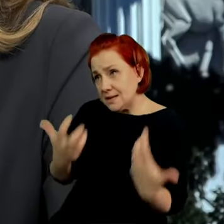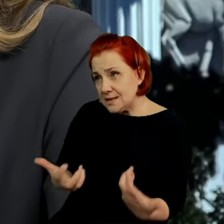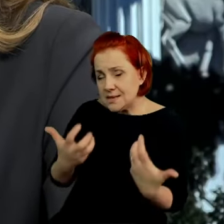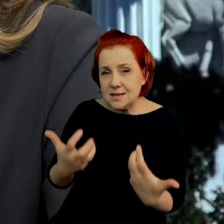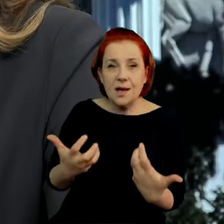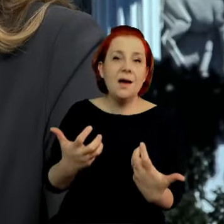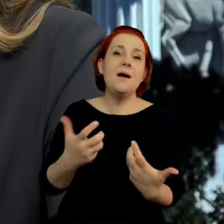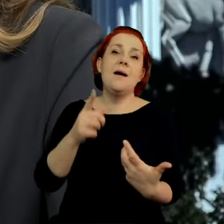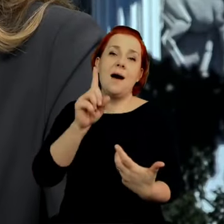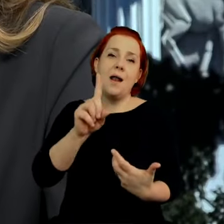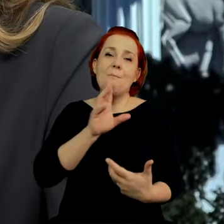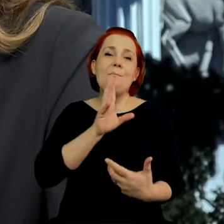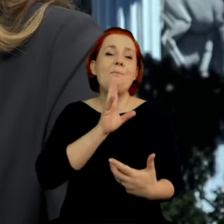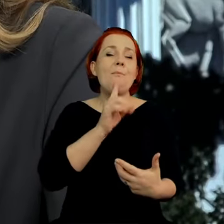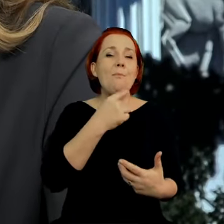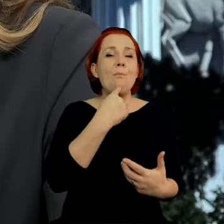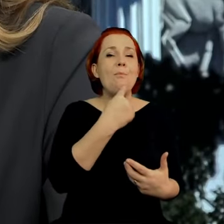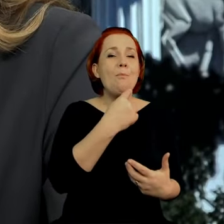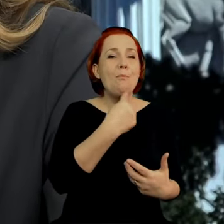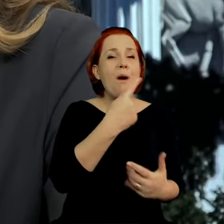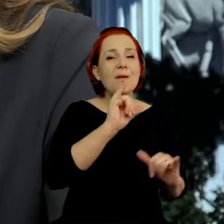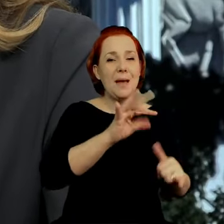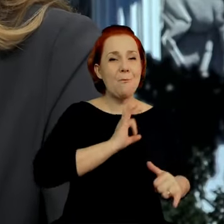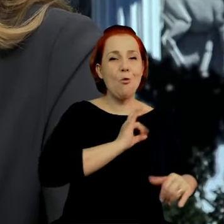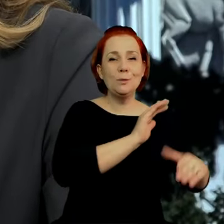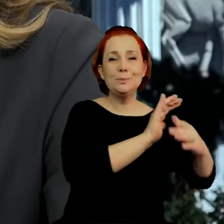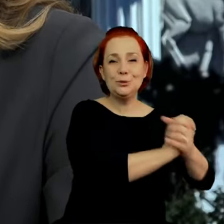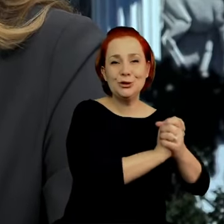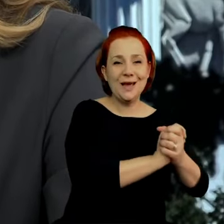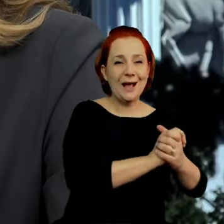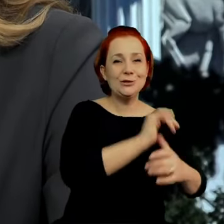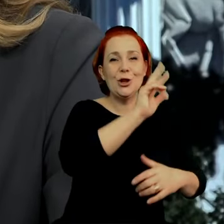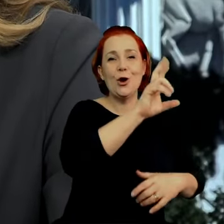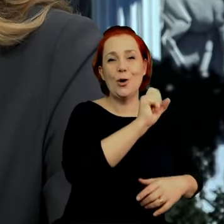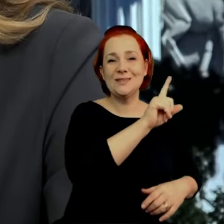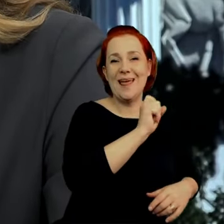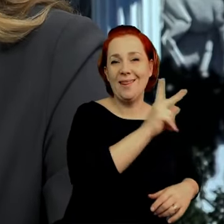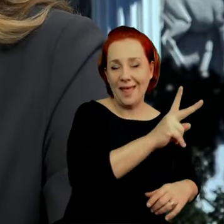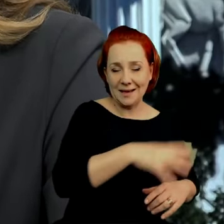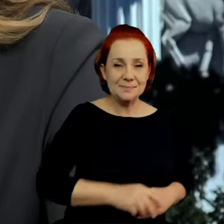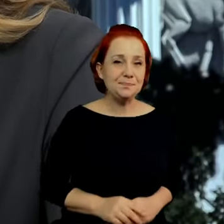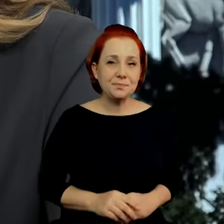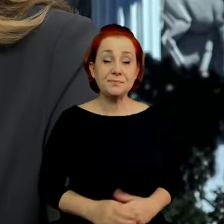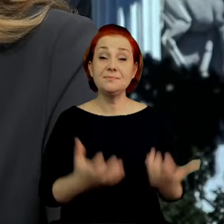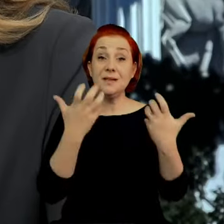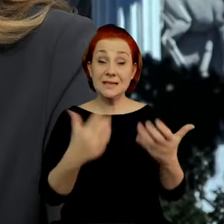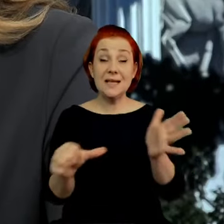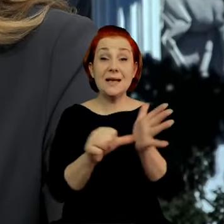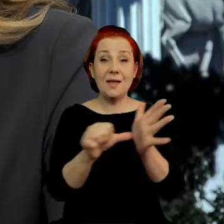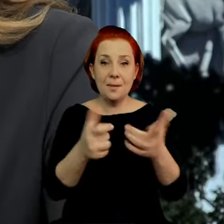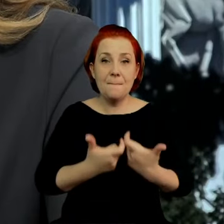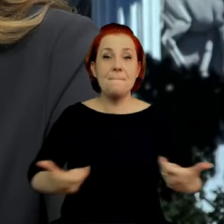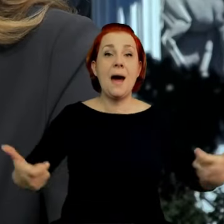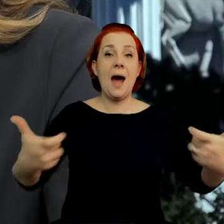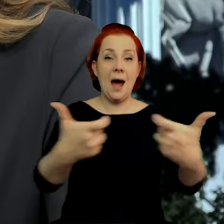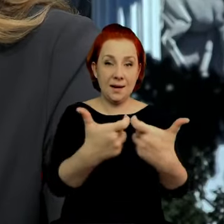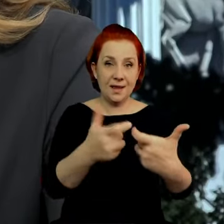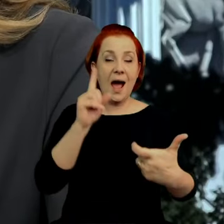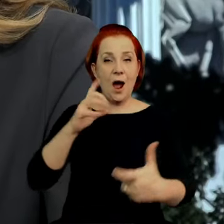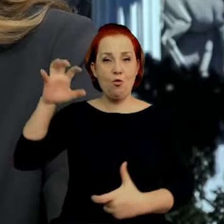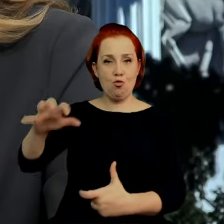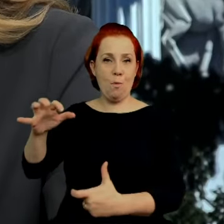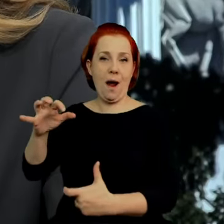mój przyjaciel, który też opuścił lewicę, Andrzej Rozenek. Chciałabym kandydować do parlamentu z szerokiego bloku opozycji,